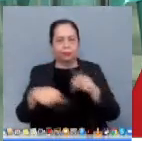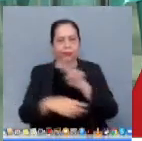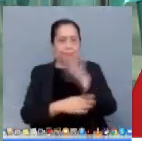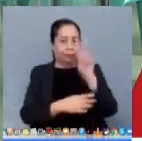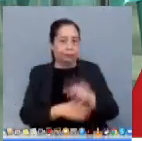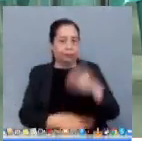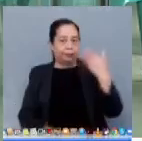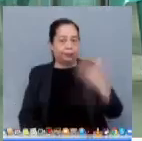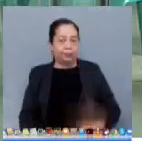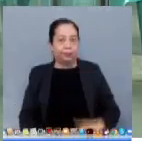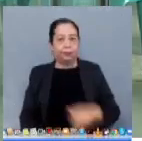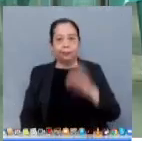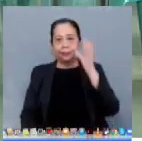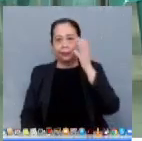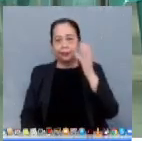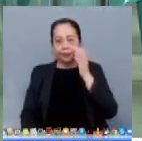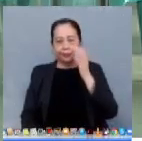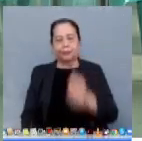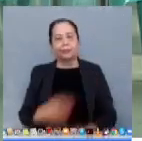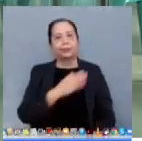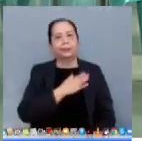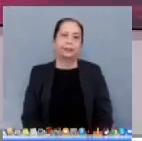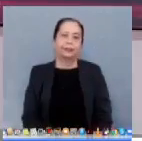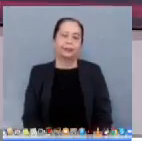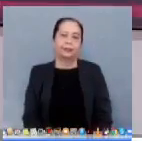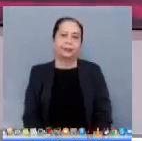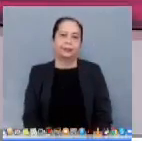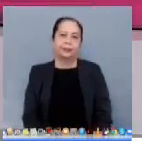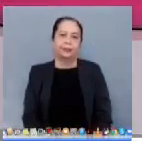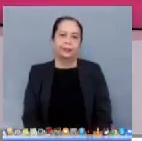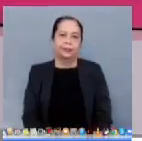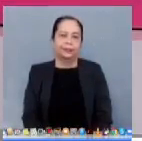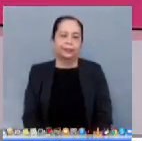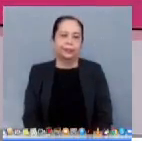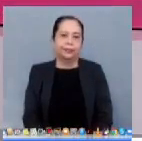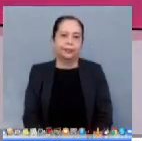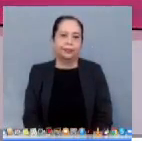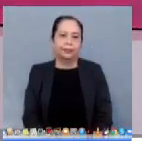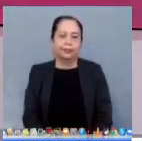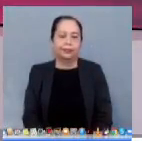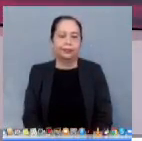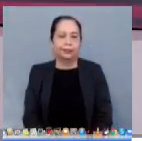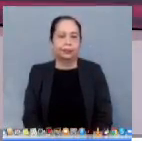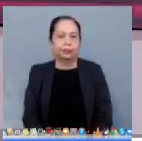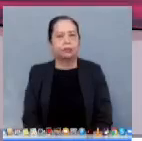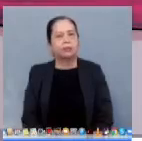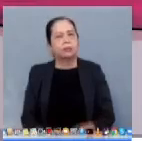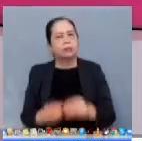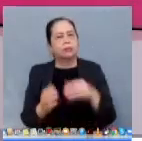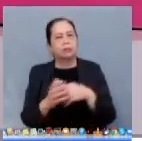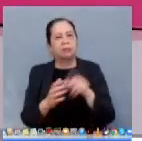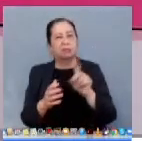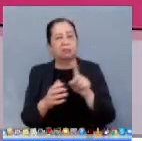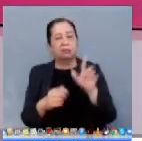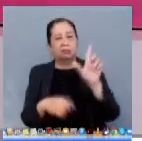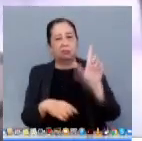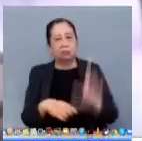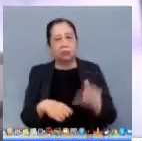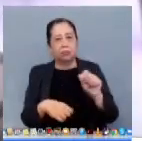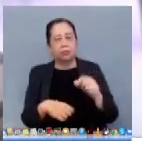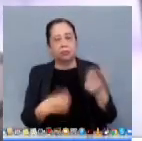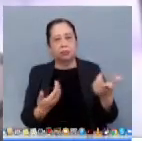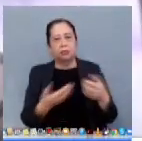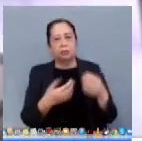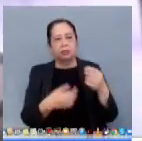si Corinne Cagbayan, buong puso para sa Pilipino. Lalong humina ang halaga ng piso kontra dolyar. Nagsara ito